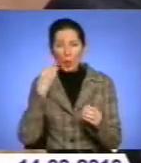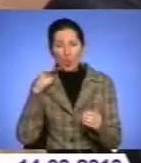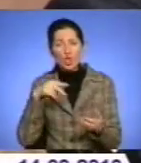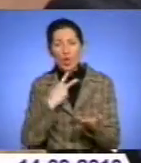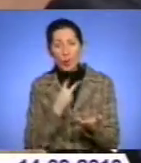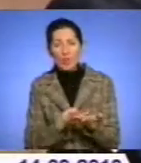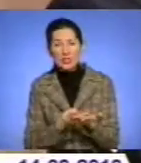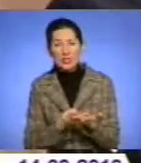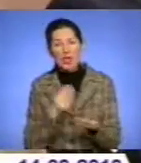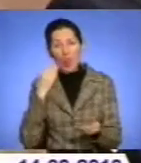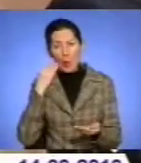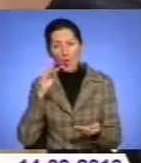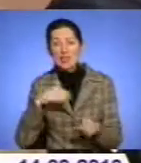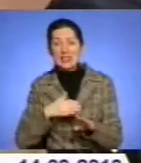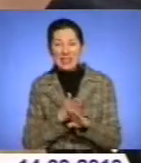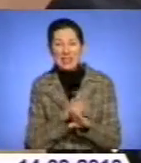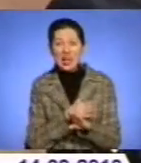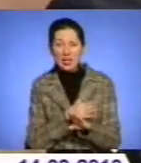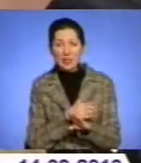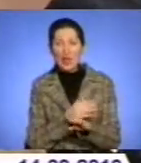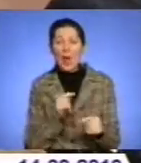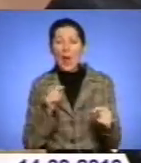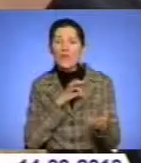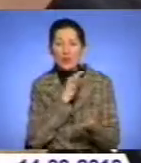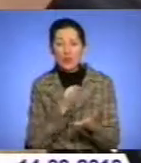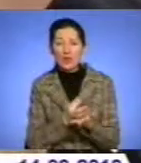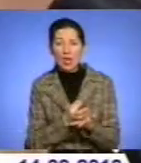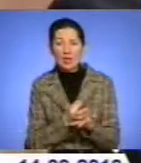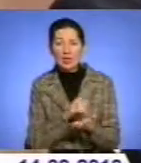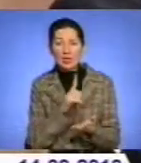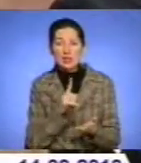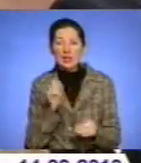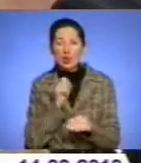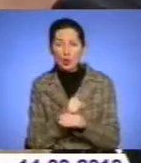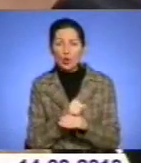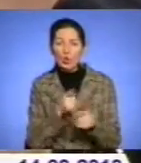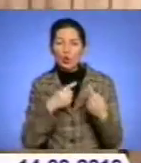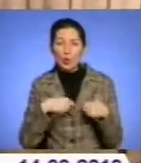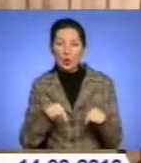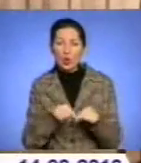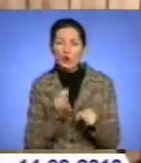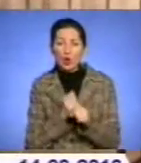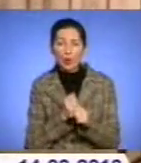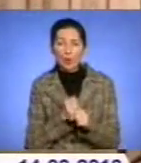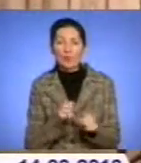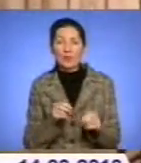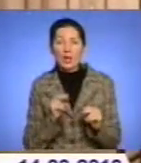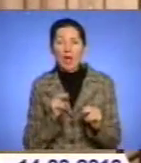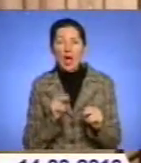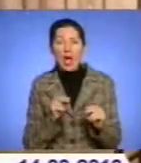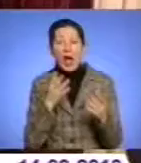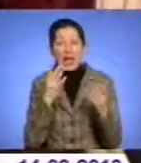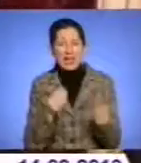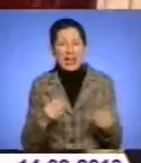показники, покращується якість і відповідальність за доручну ділянку роботи. З нагоди Дня житлово-комунальної